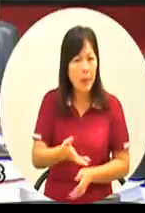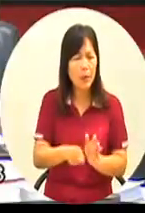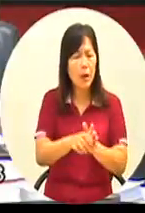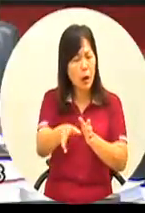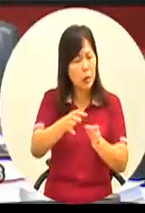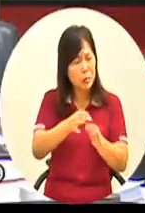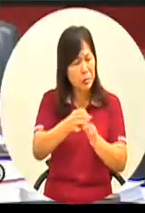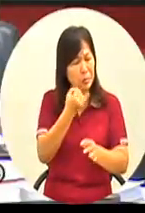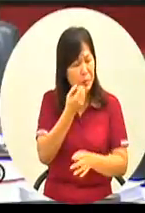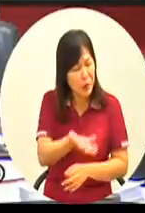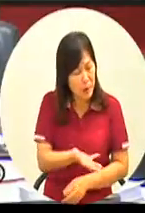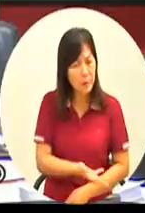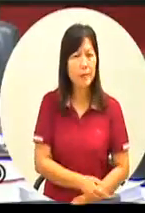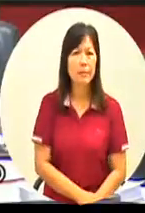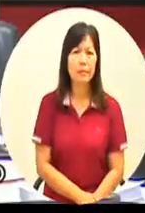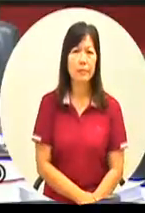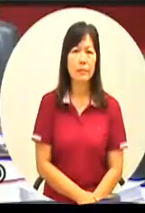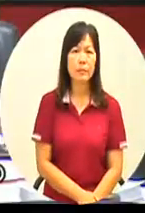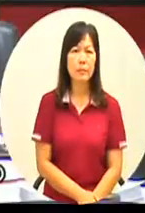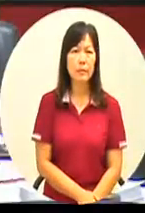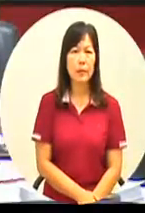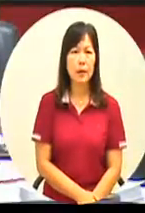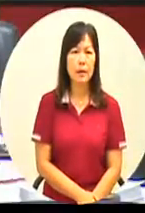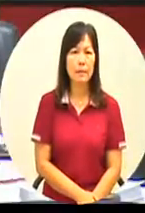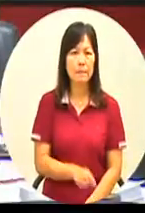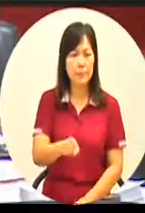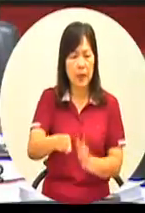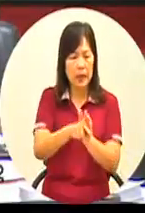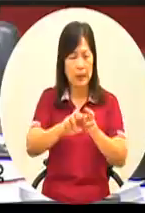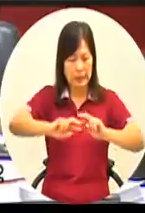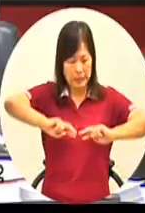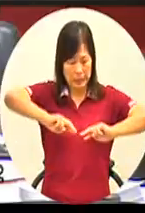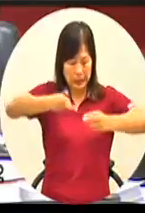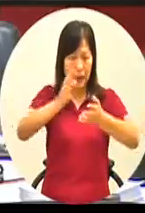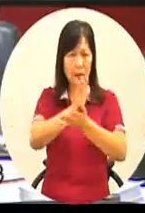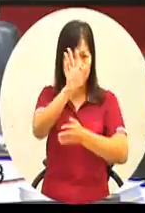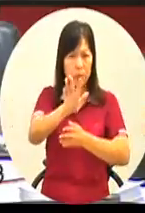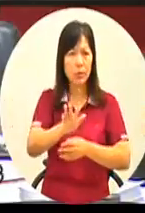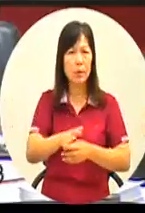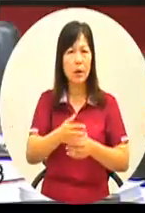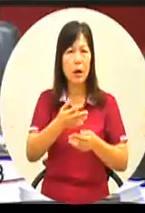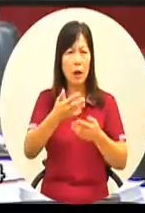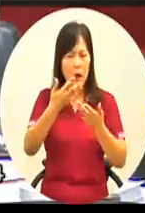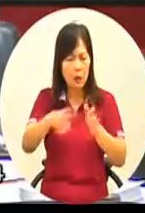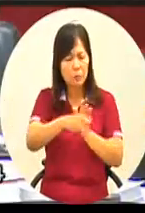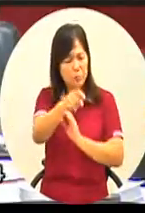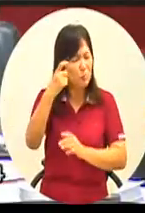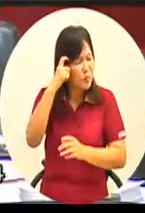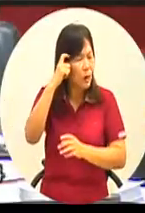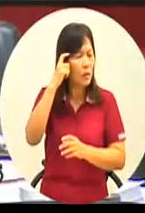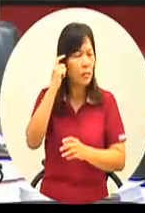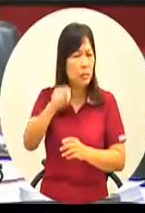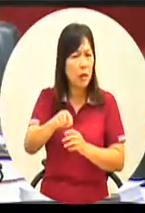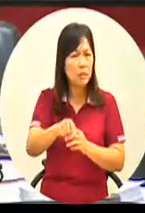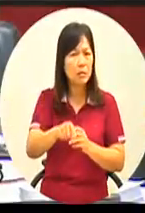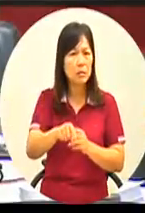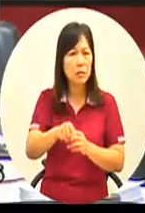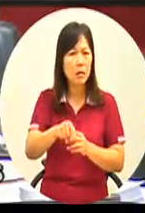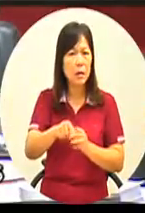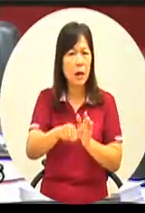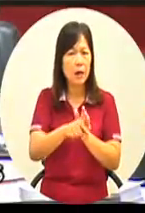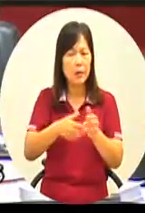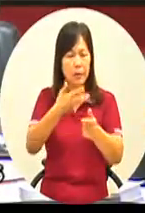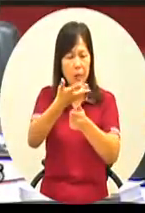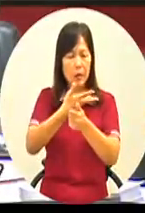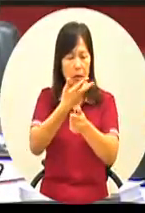去吗？对不对？像这些这样一调整的话，我想我们很多的，你不认为这样下去的话，会让我们